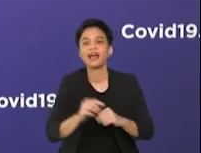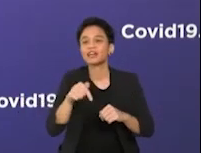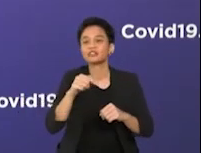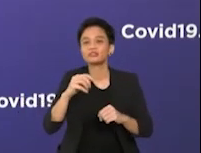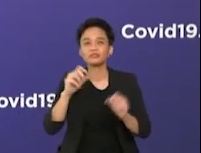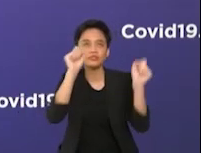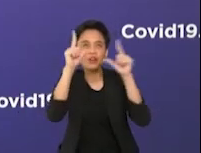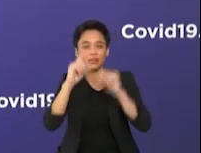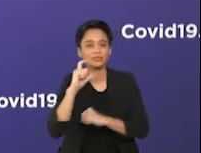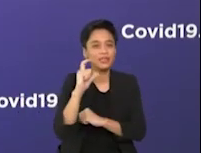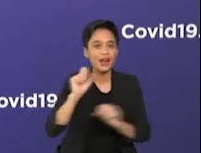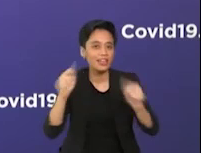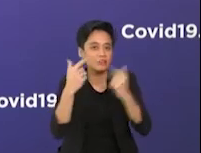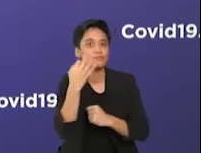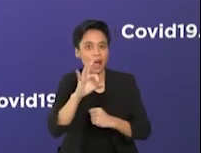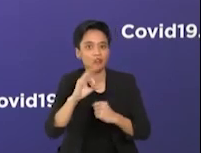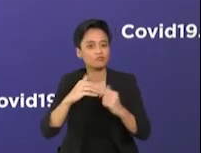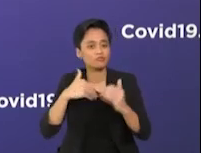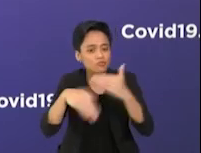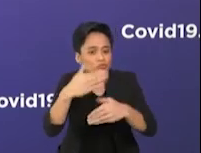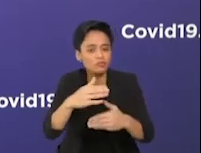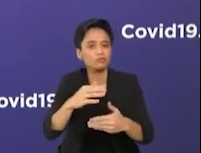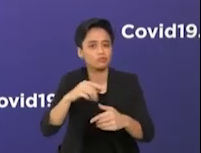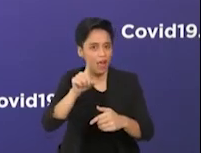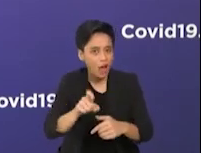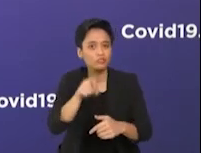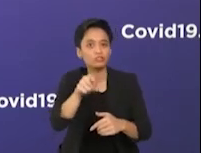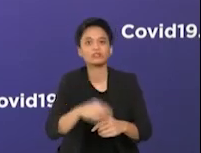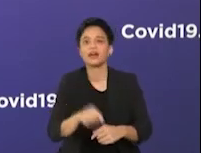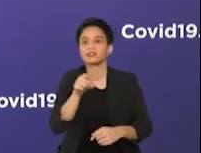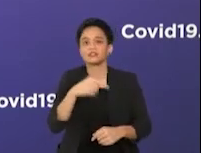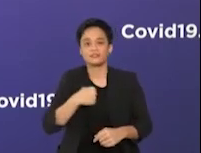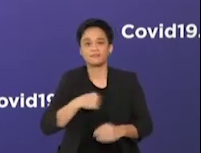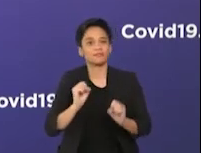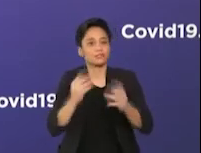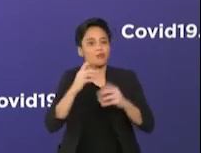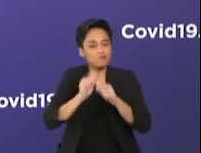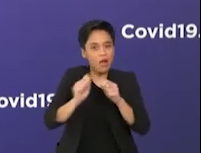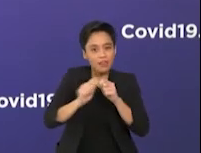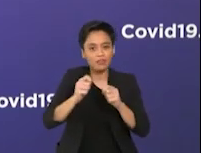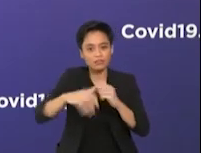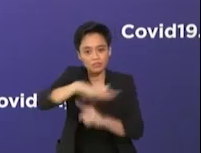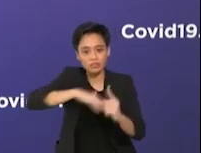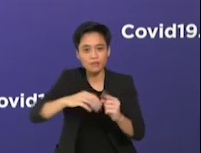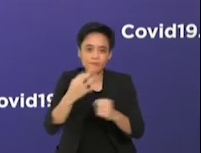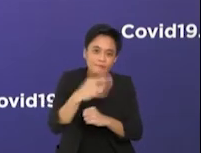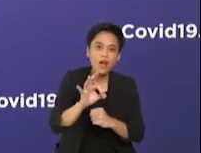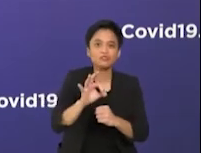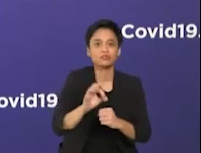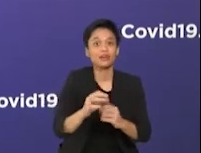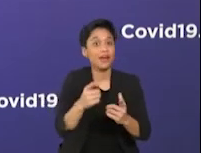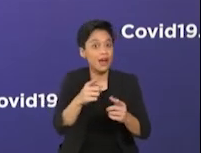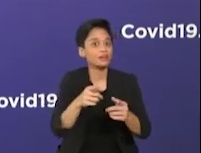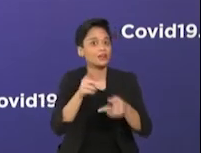yang harus kita jalani yang harus kita ciptakan yang harus kita siapkan manakala kita mau bisa